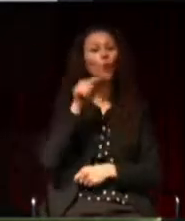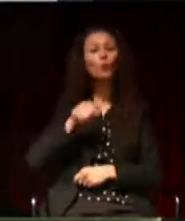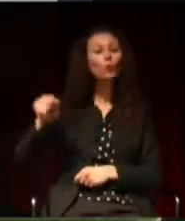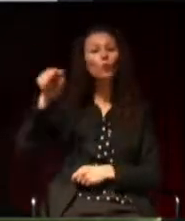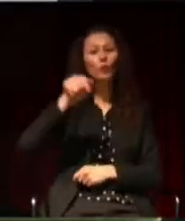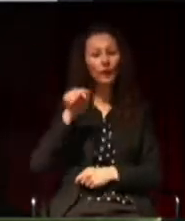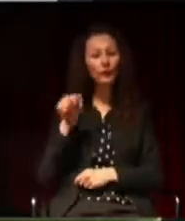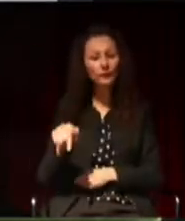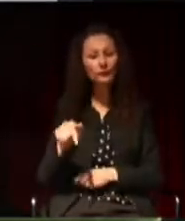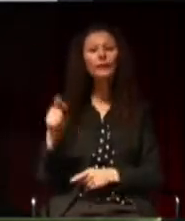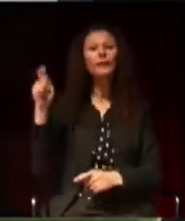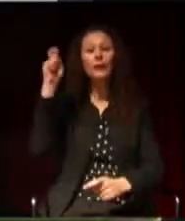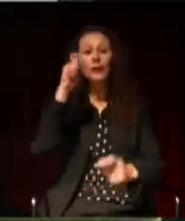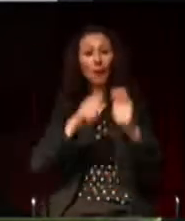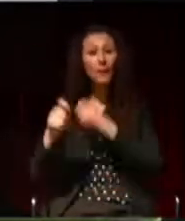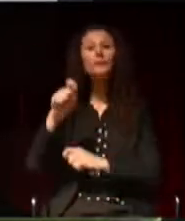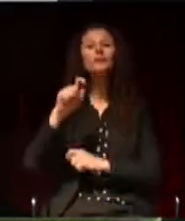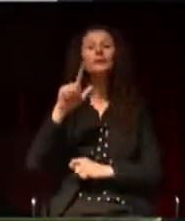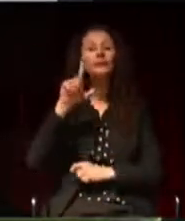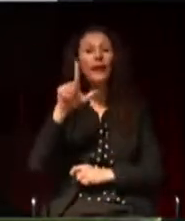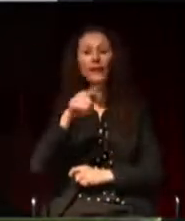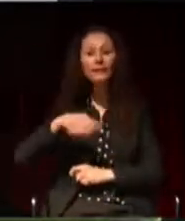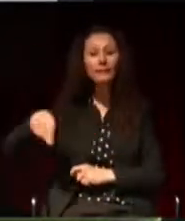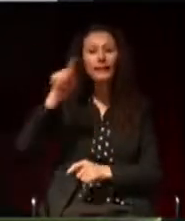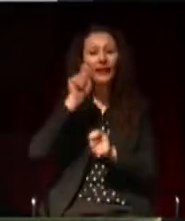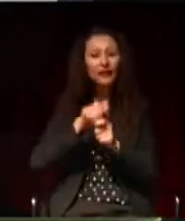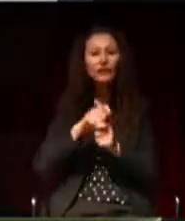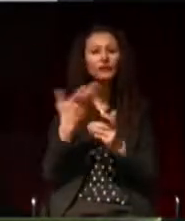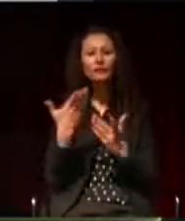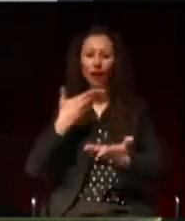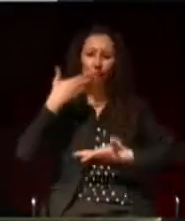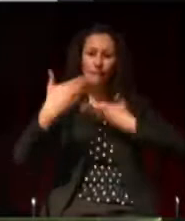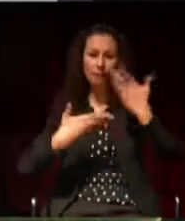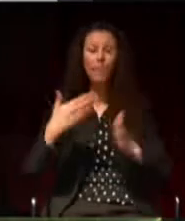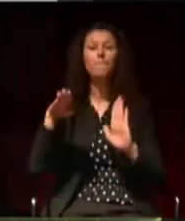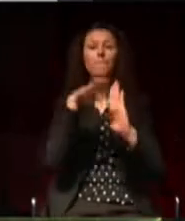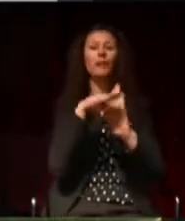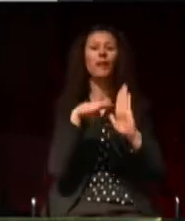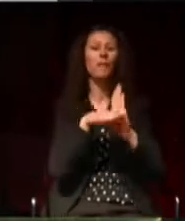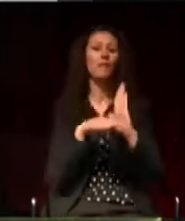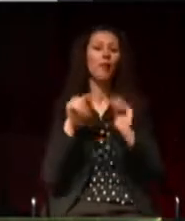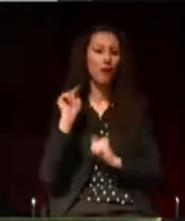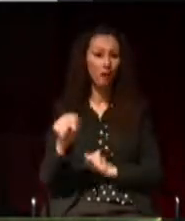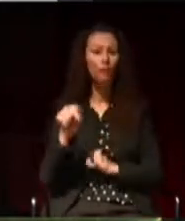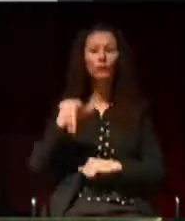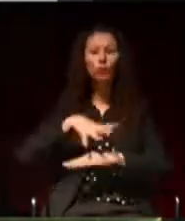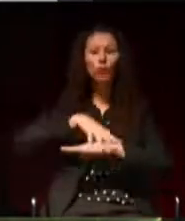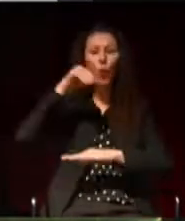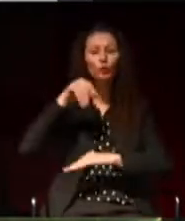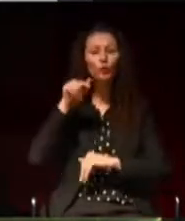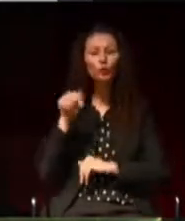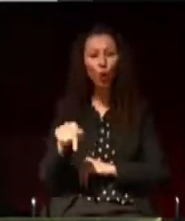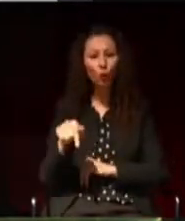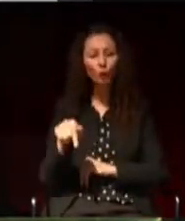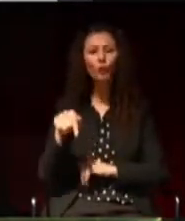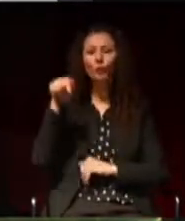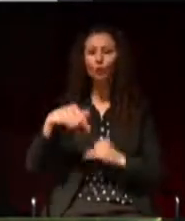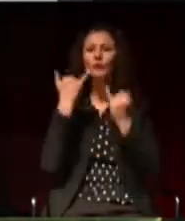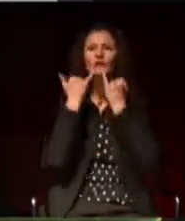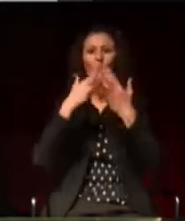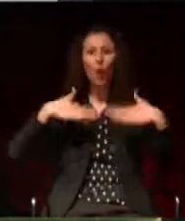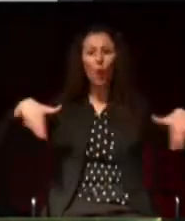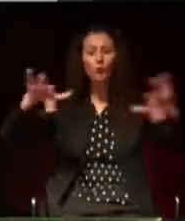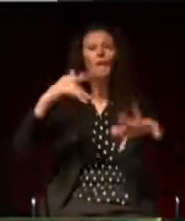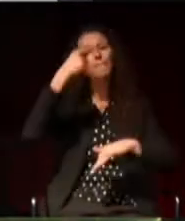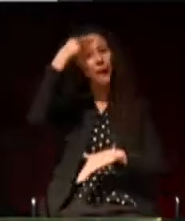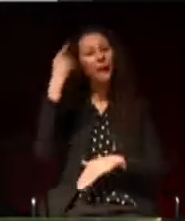bunların yapılması gerekli iş ve işlemleri tarif etmeye başladık madde madde. Bu komisyon, şu salonda